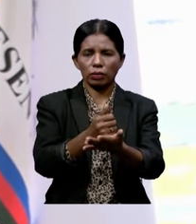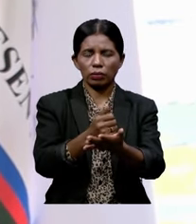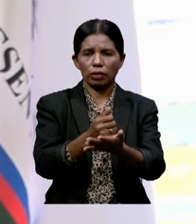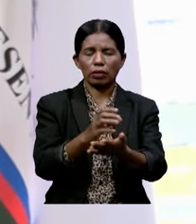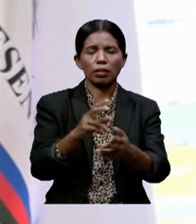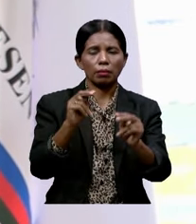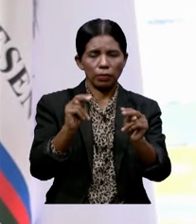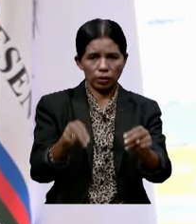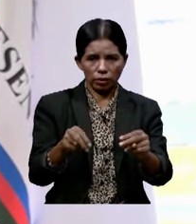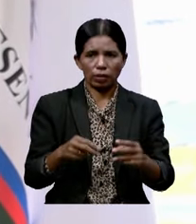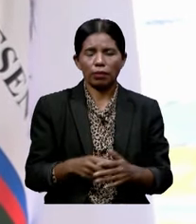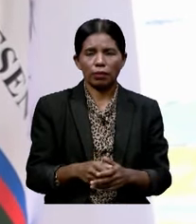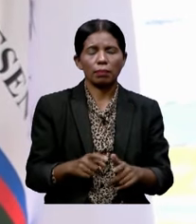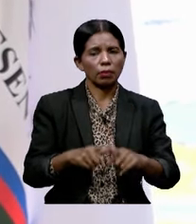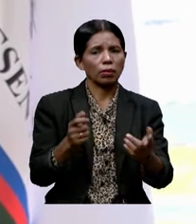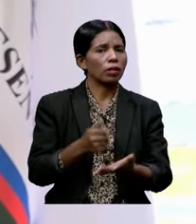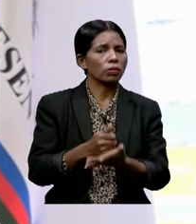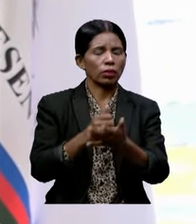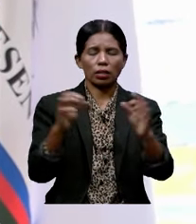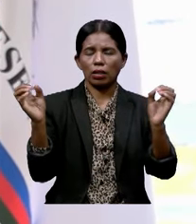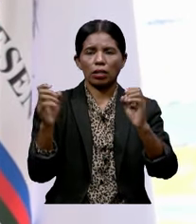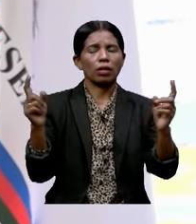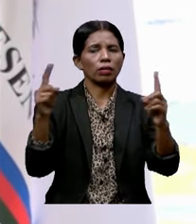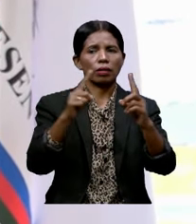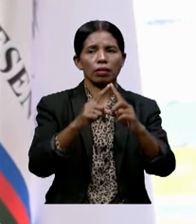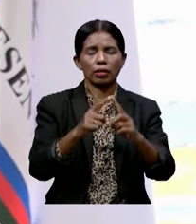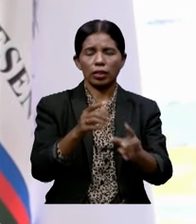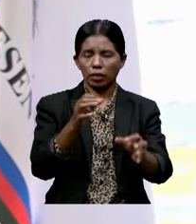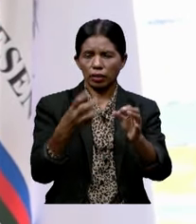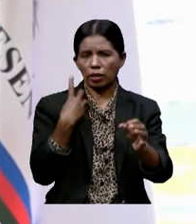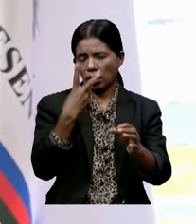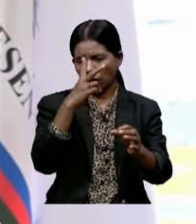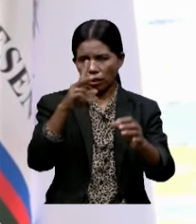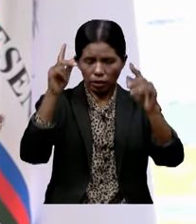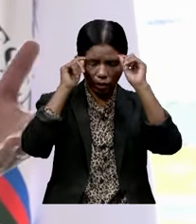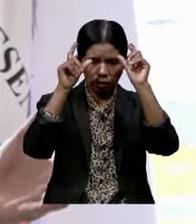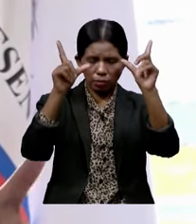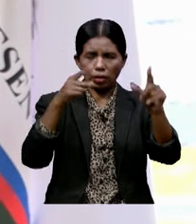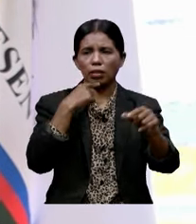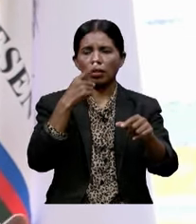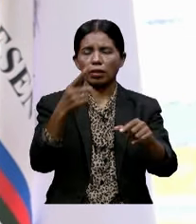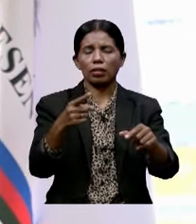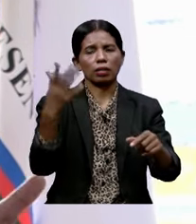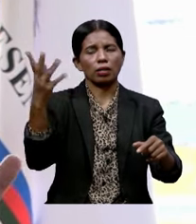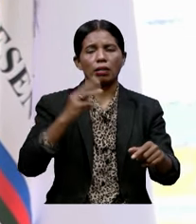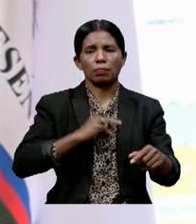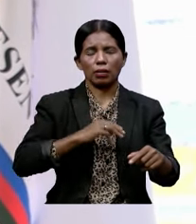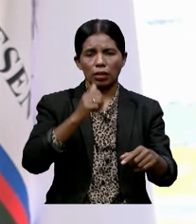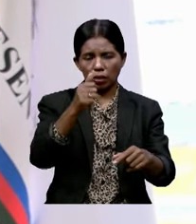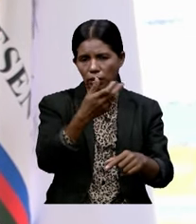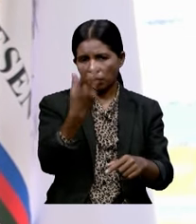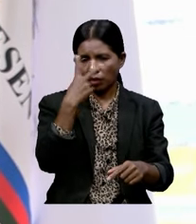petrosida me ve apoyo ne lato i kando hre katak ita Timor ne asa audientiana urvire maliana ita bote ura